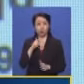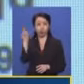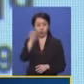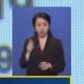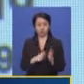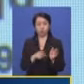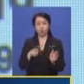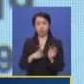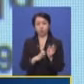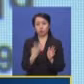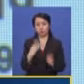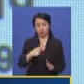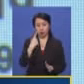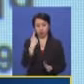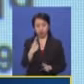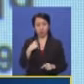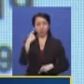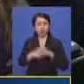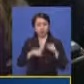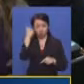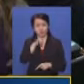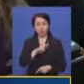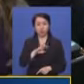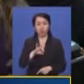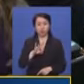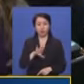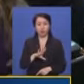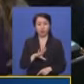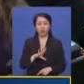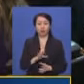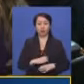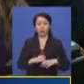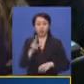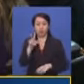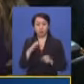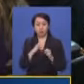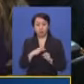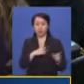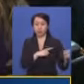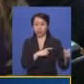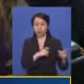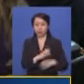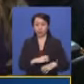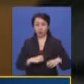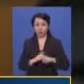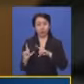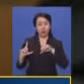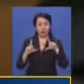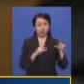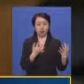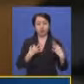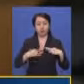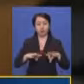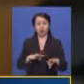призван в 1941. Спустя год Яков Филиппович в составе 314-й стрелковой дивизии отправился